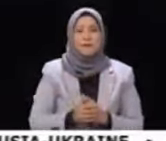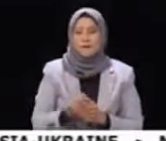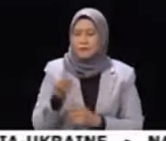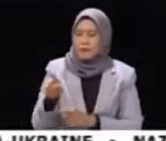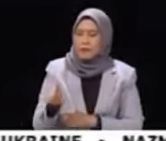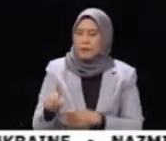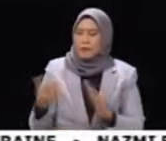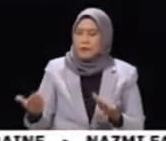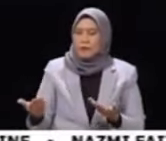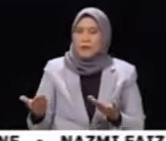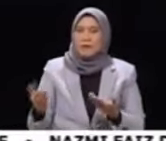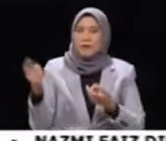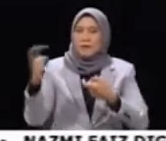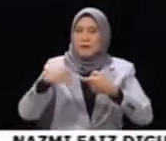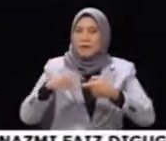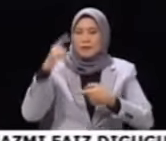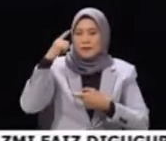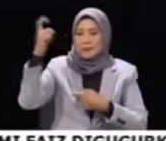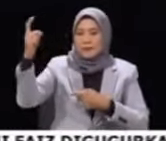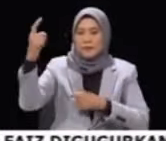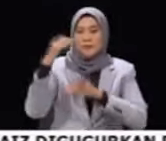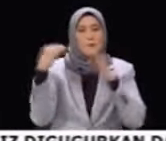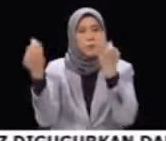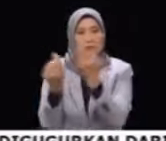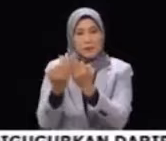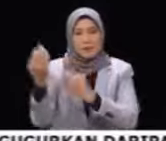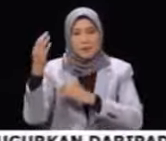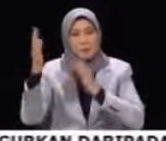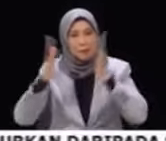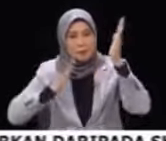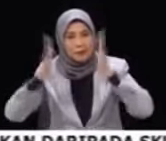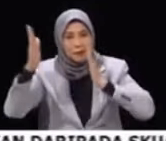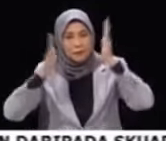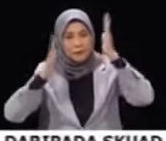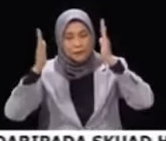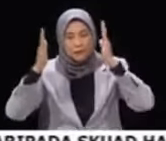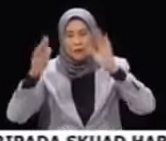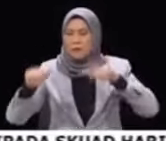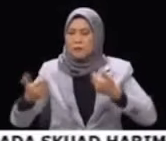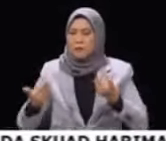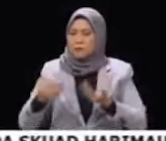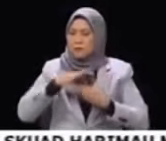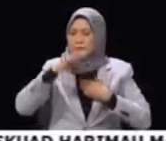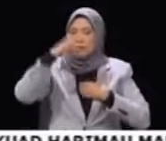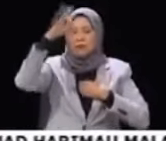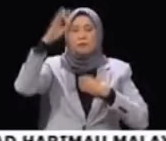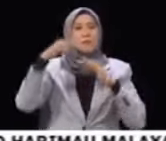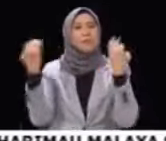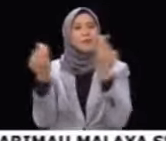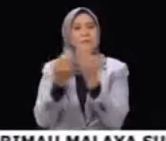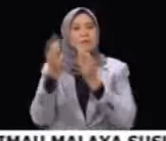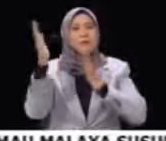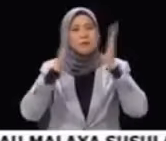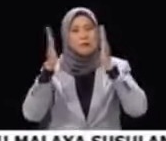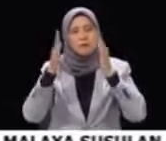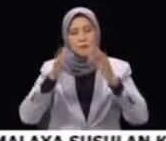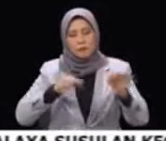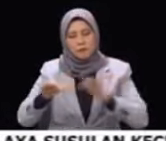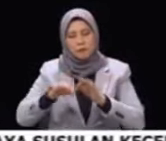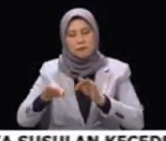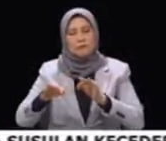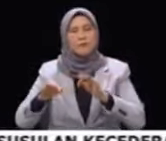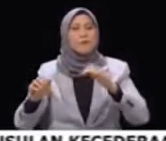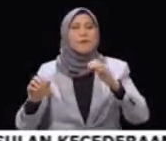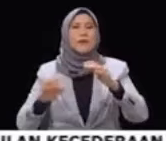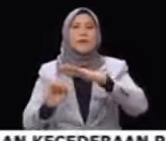kerajaan yang ini adalah berkait tentang aspirasi keluarga Malaysia. Jadi bagaimana semangat aspirasi keluarga Malaysia ini diterjemahkan dalam bentuk dasar-dasar di bawah